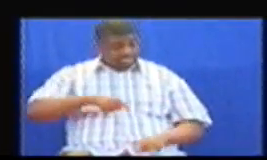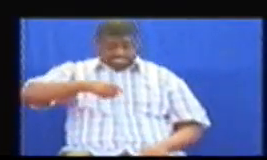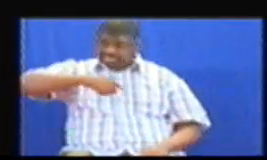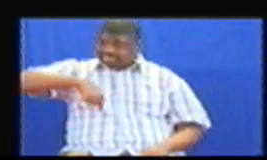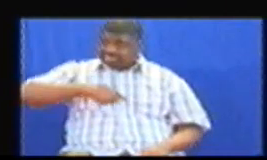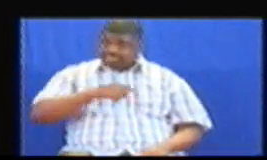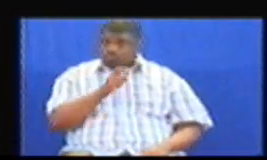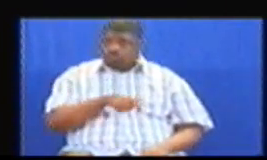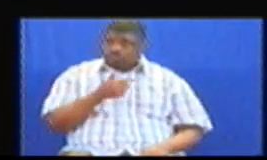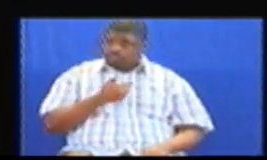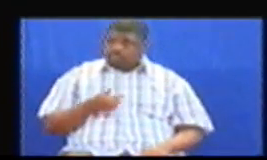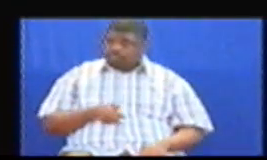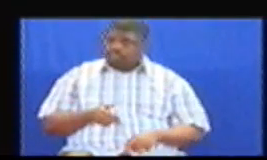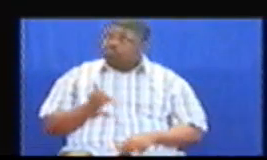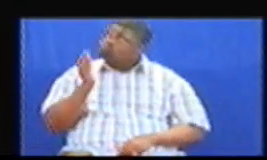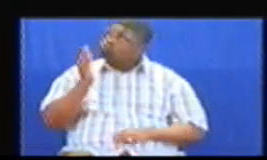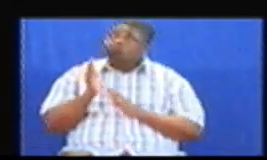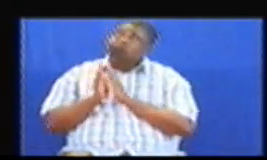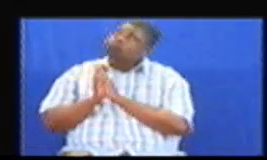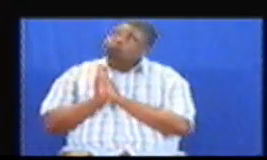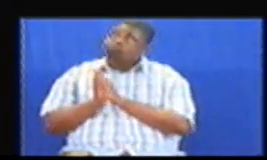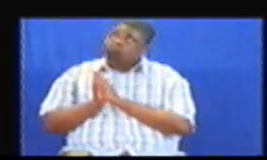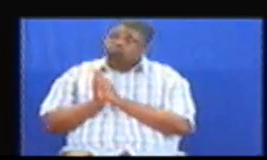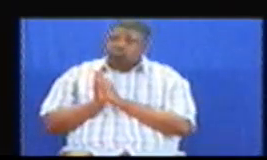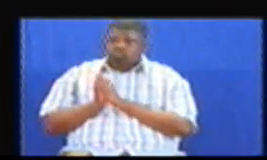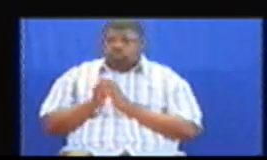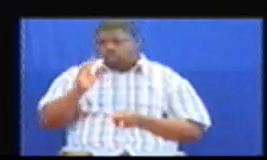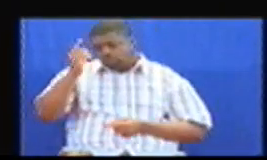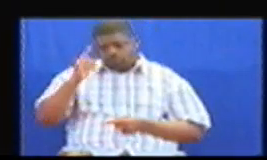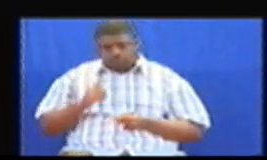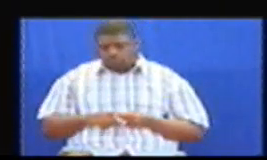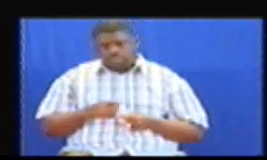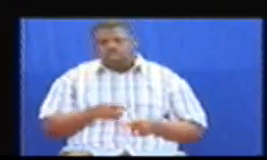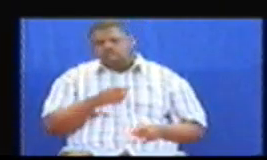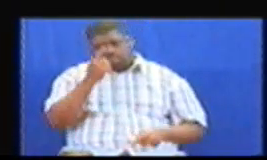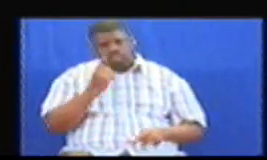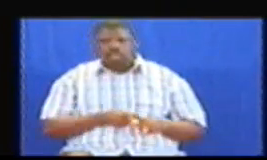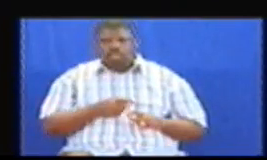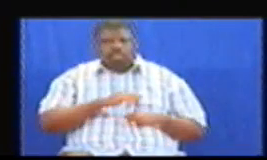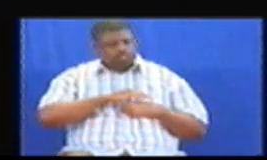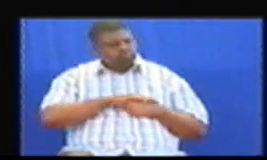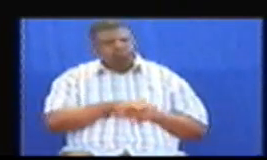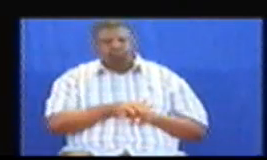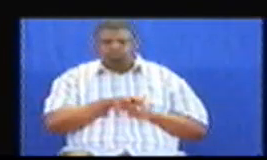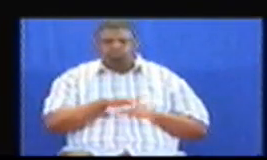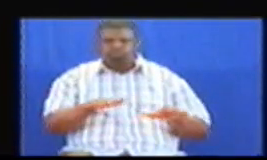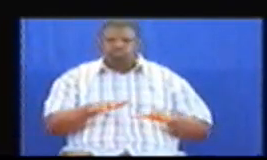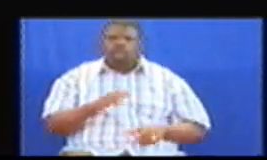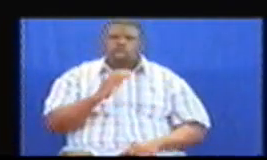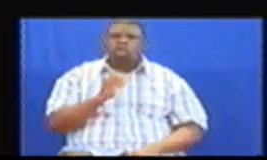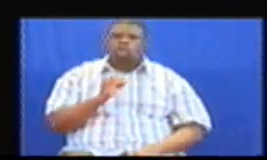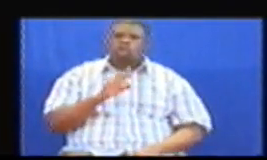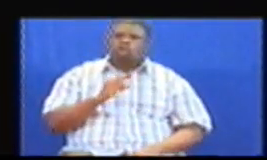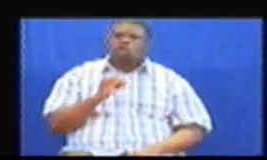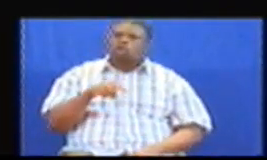Tanzania kumuomba Mungu sana mchana na usiku ili aweze kutupunguzia makali ya ugonjwa huu. Ni dhahiri kwamba kwa miundombinu